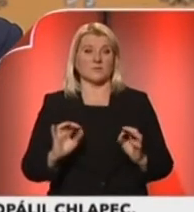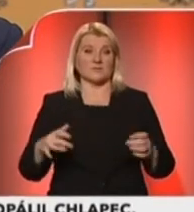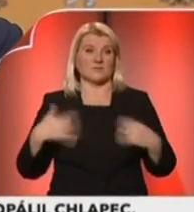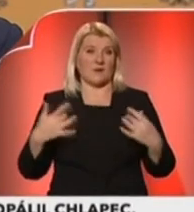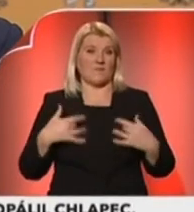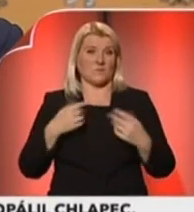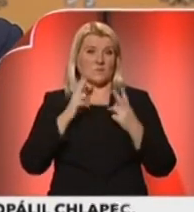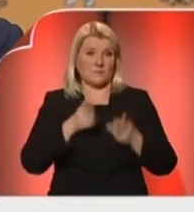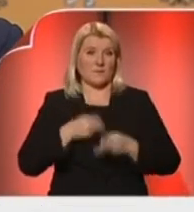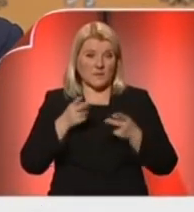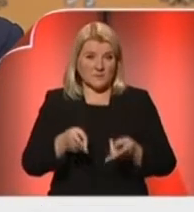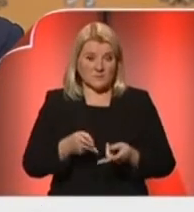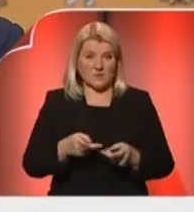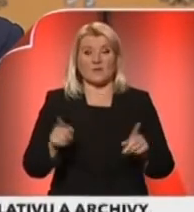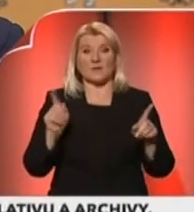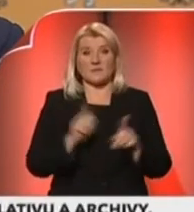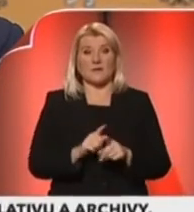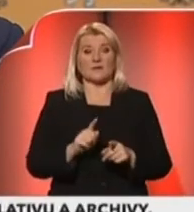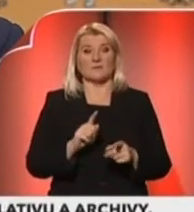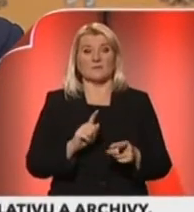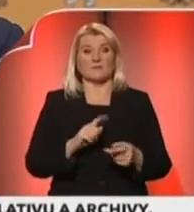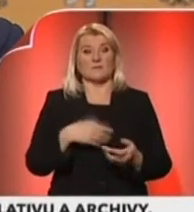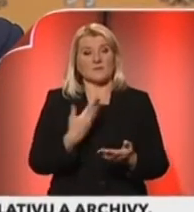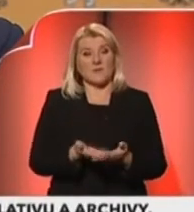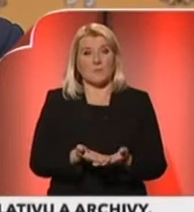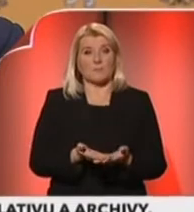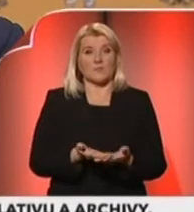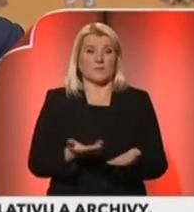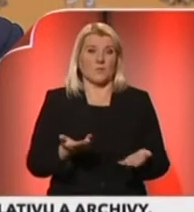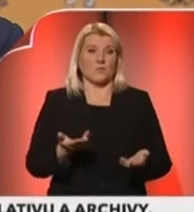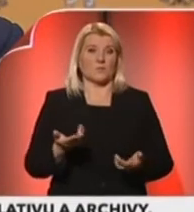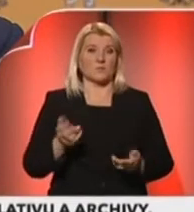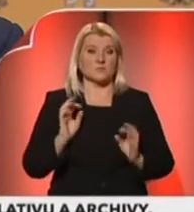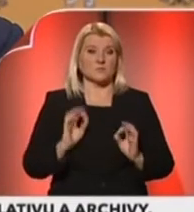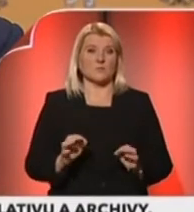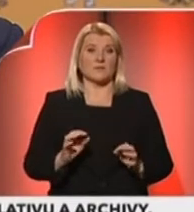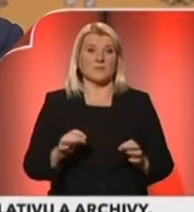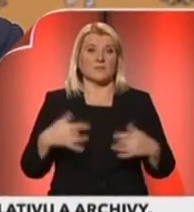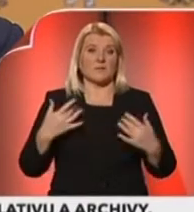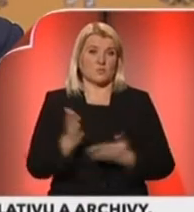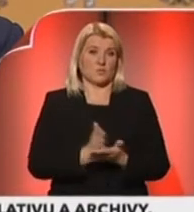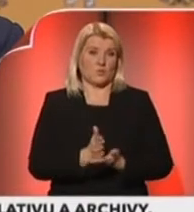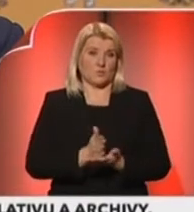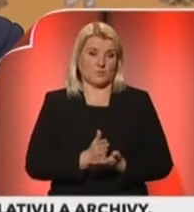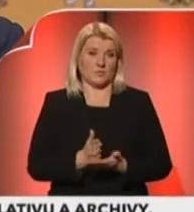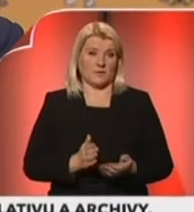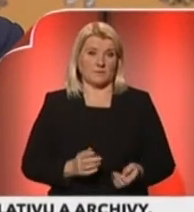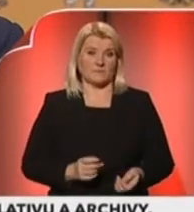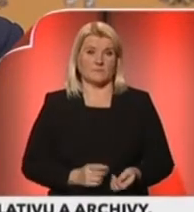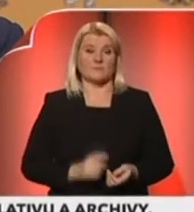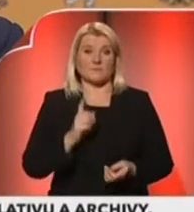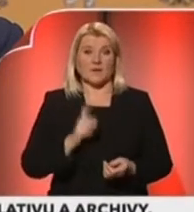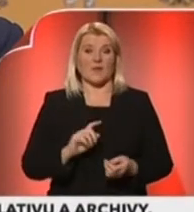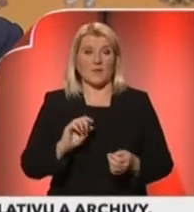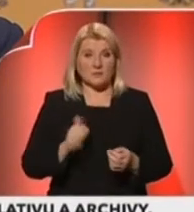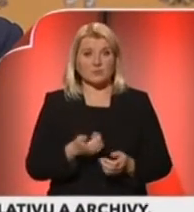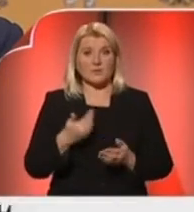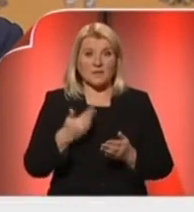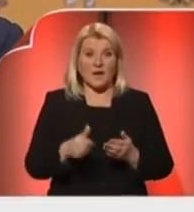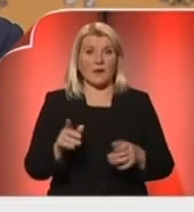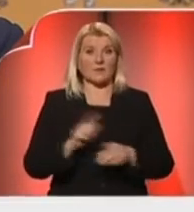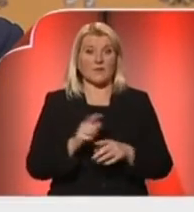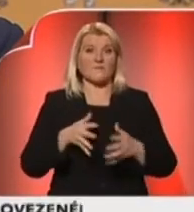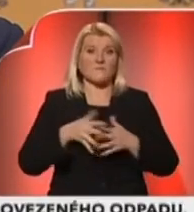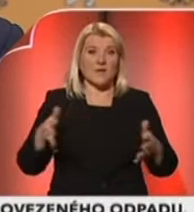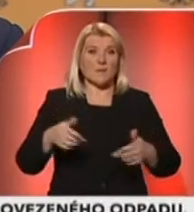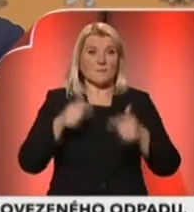zdravotní ošetření, nabídnout jim jakost a nabídnout jim dobré zdravotnické služby, ale dále už nebudeme takovéto